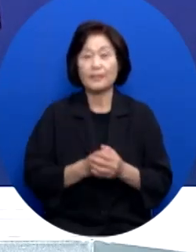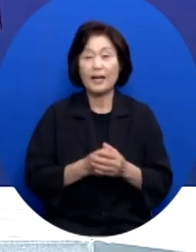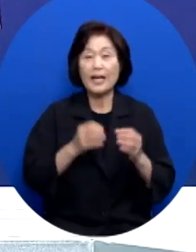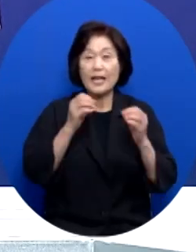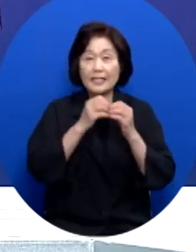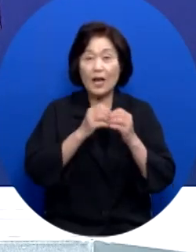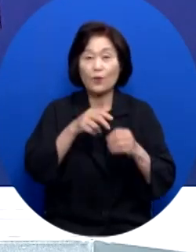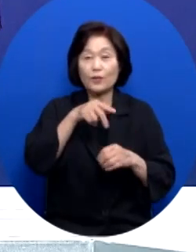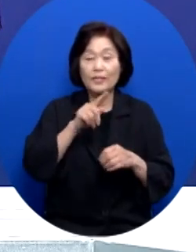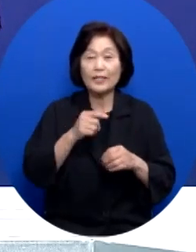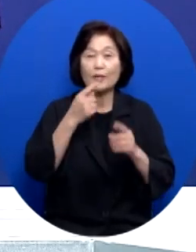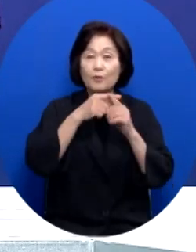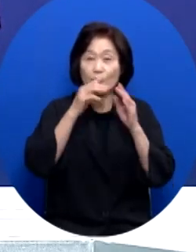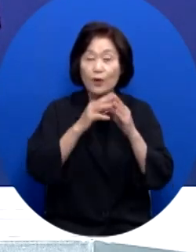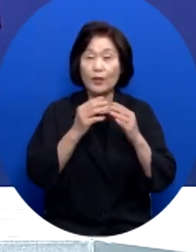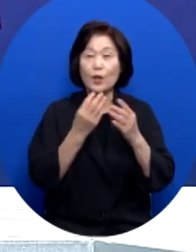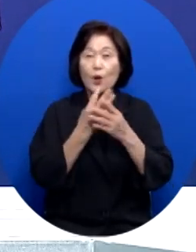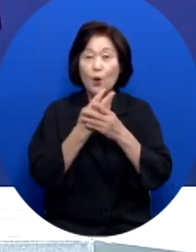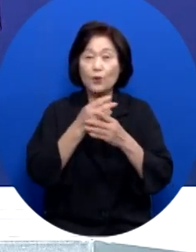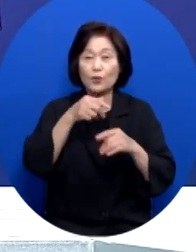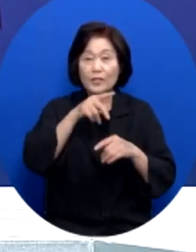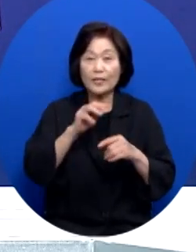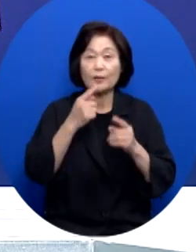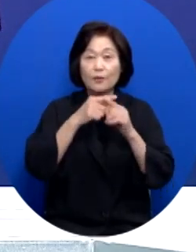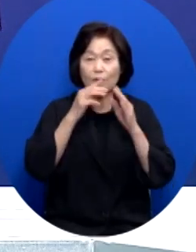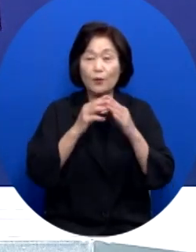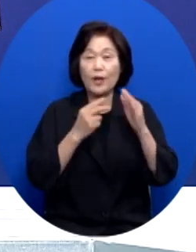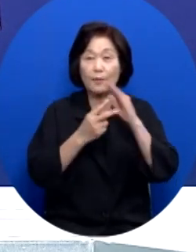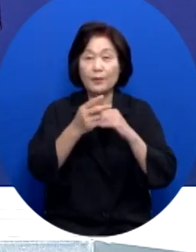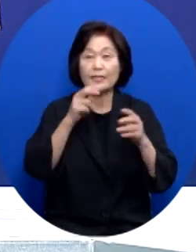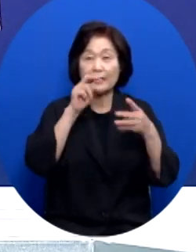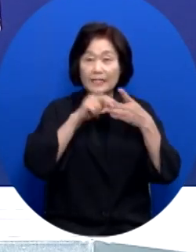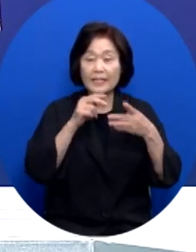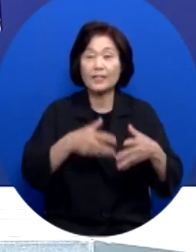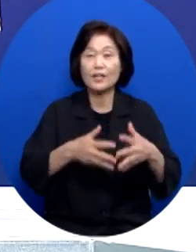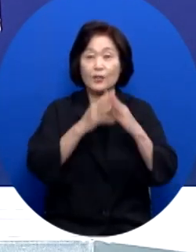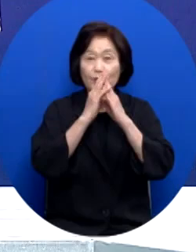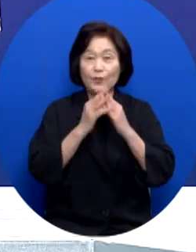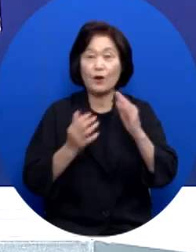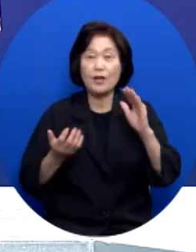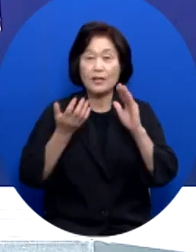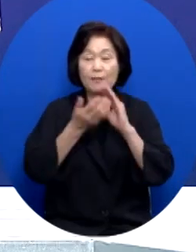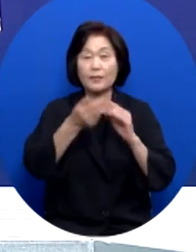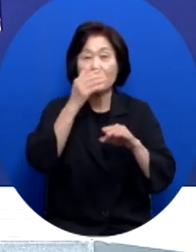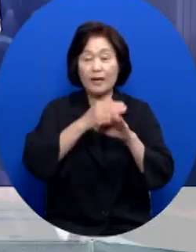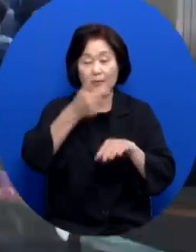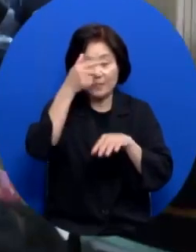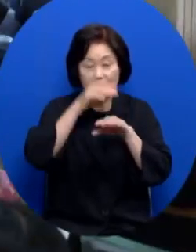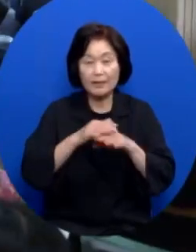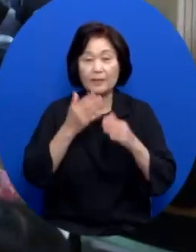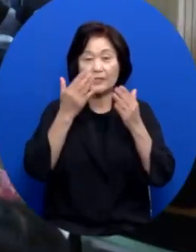창원 상남교회는 온천 상남교회와 비전센터를 건축하고 입당 감사 예배를 드렸습니다.